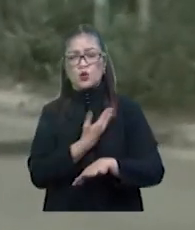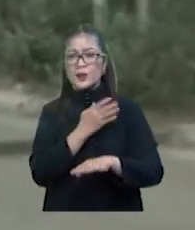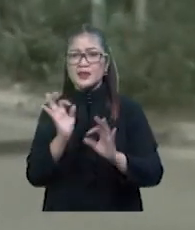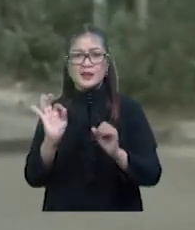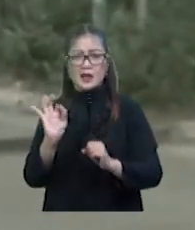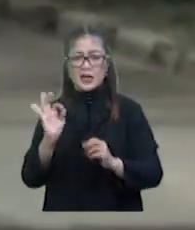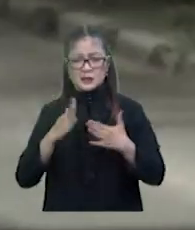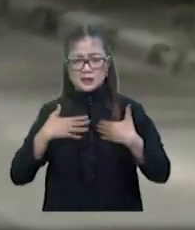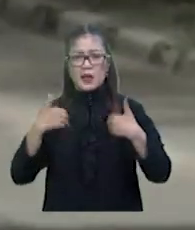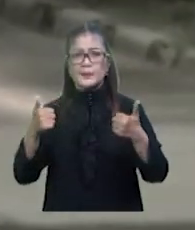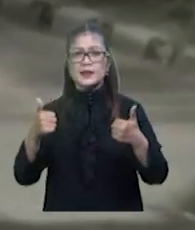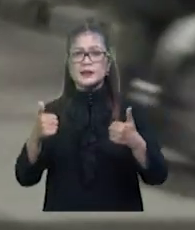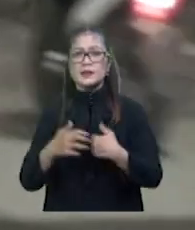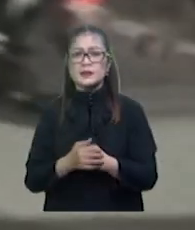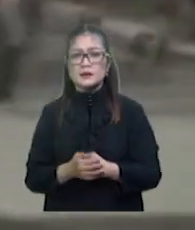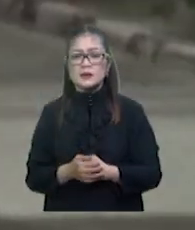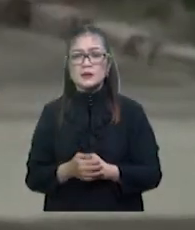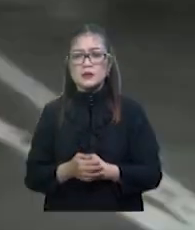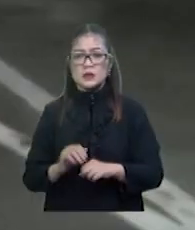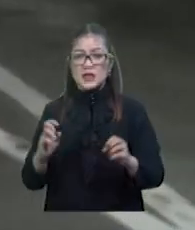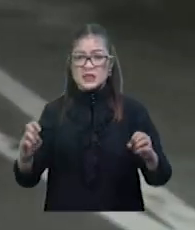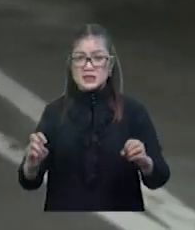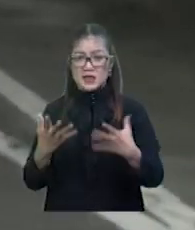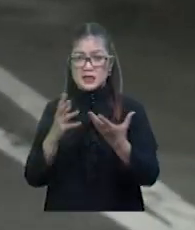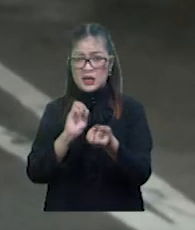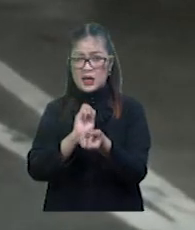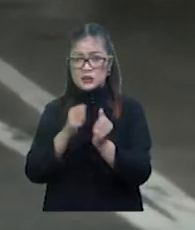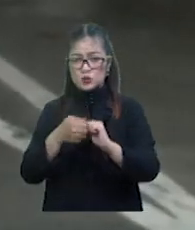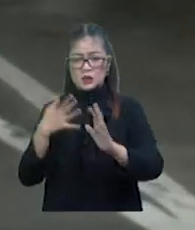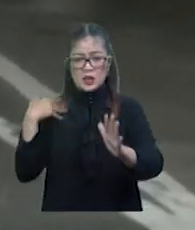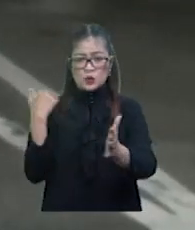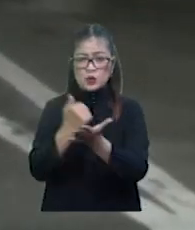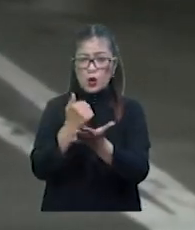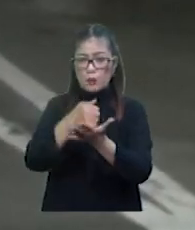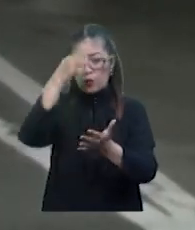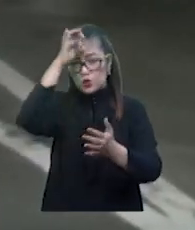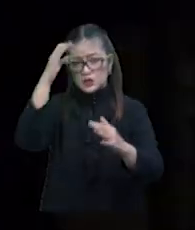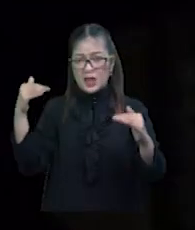ini. Kasus kecelakaan tunggal ini ditangani unit laka lantas Polres Jakarta